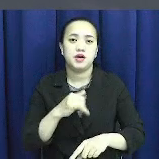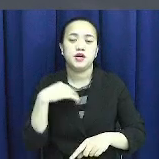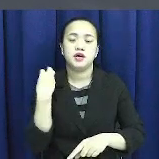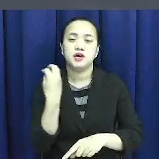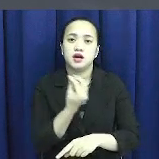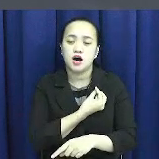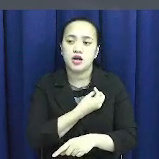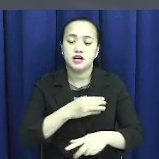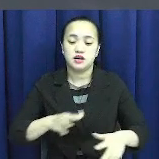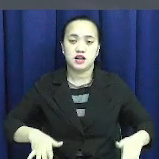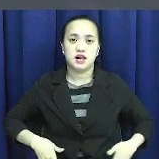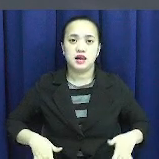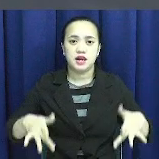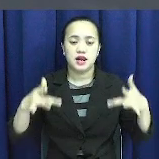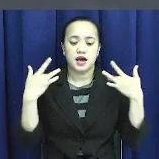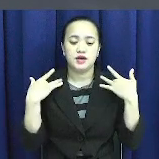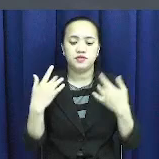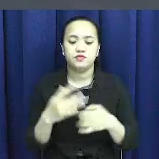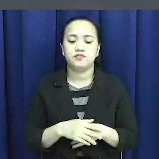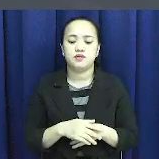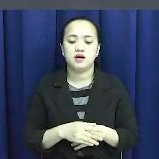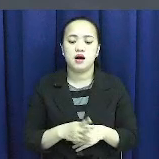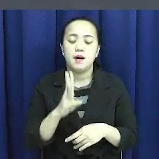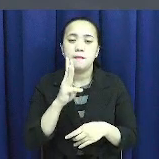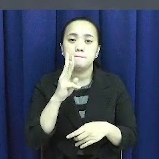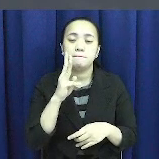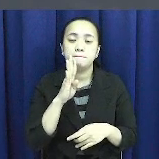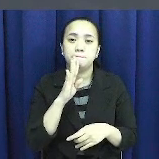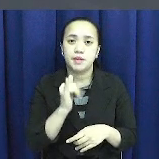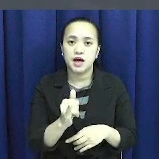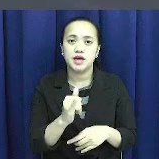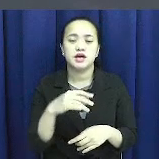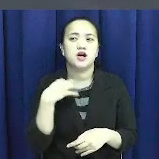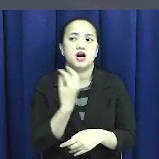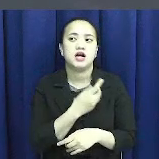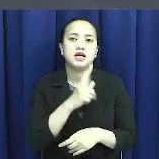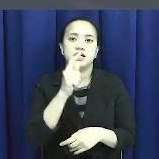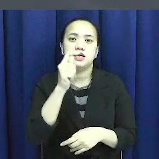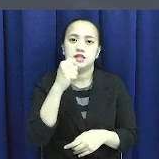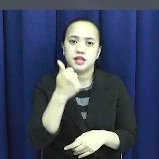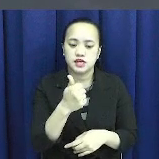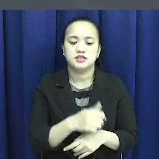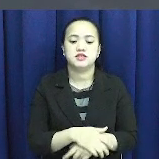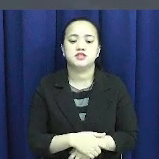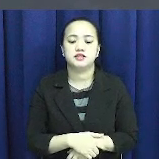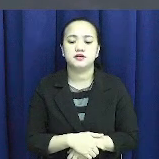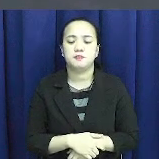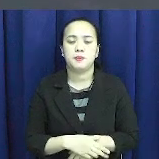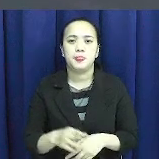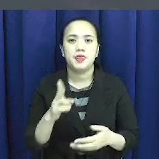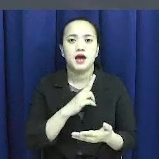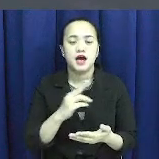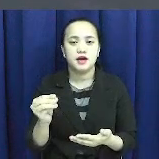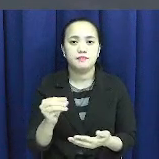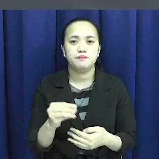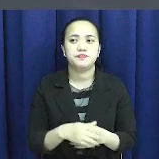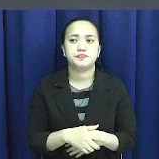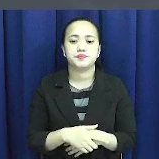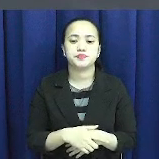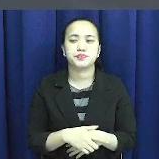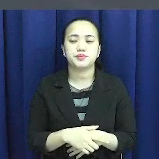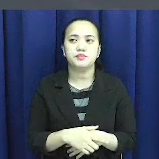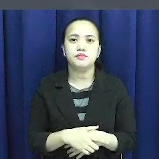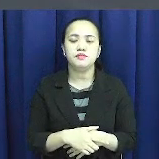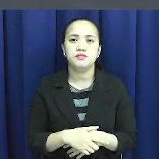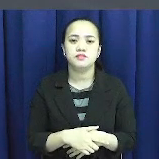you therefore, brethren, by the mercies of God, that ye present your body a living sacrifice, holy and acceptable unto